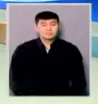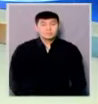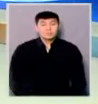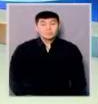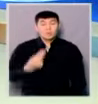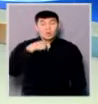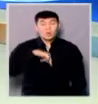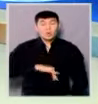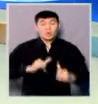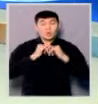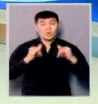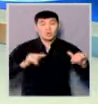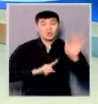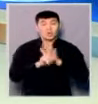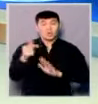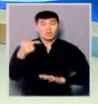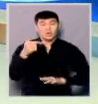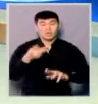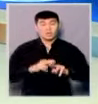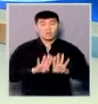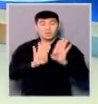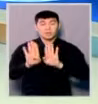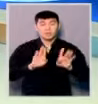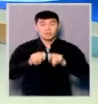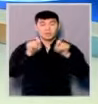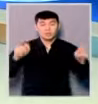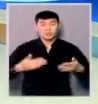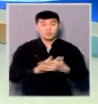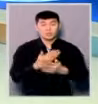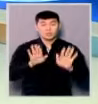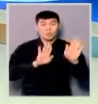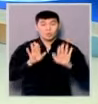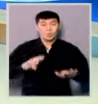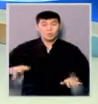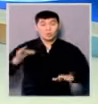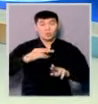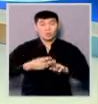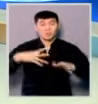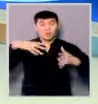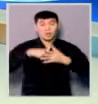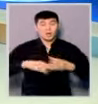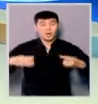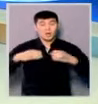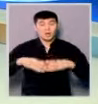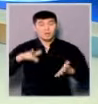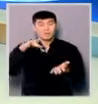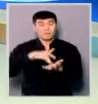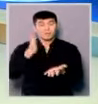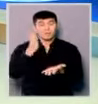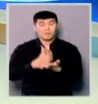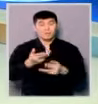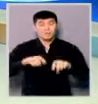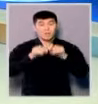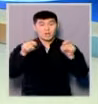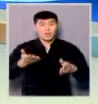Рухани жаңғыру бағдарламасы аясында Атырауда мұражай ашылды. Жаңа музей облыстық мемлекеттік кірістер департаментінде орналасқан.